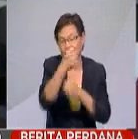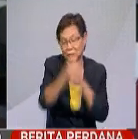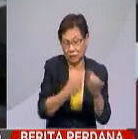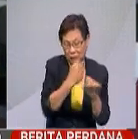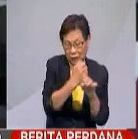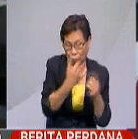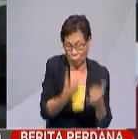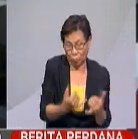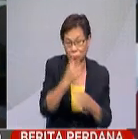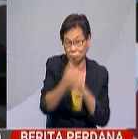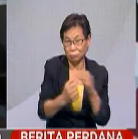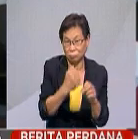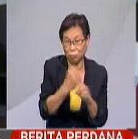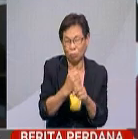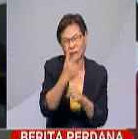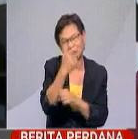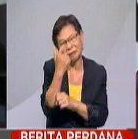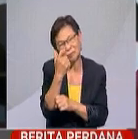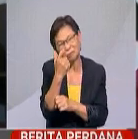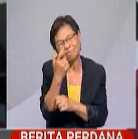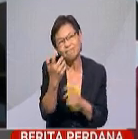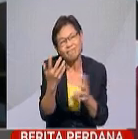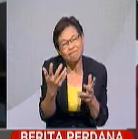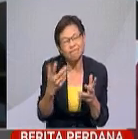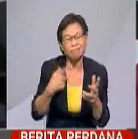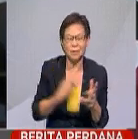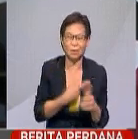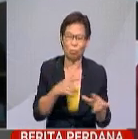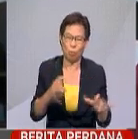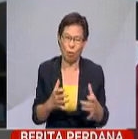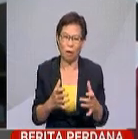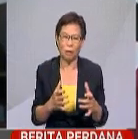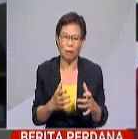ini atas faktor itu kita buat